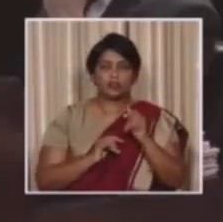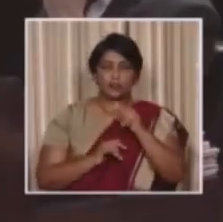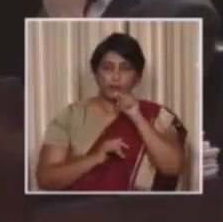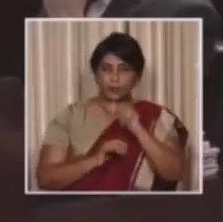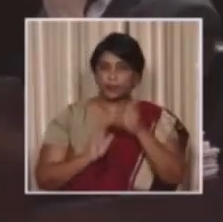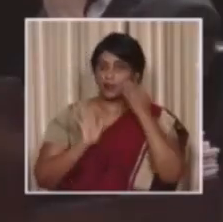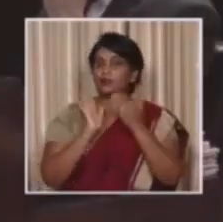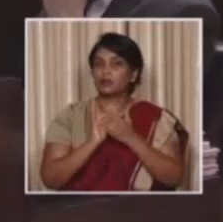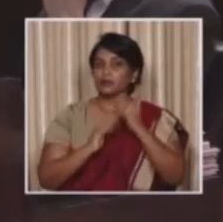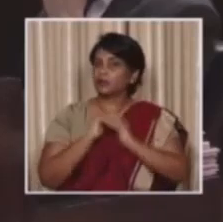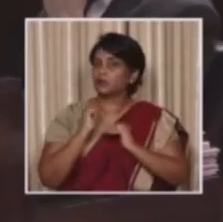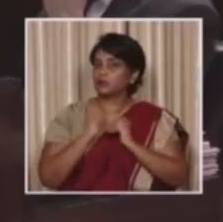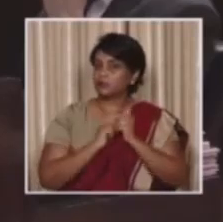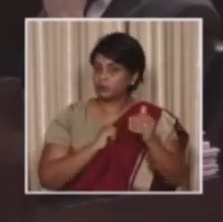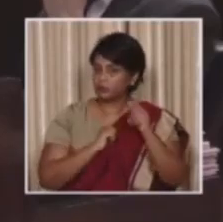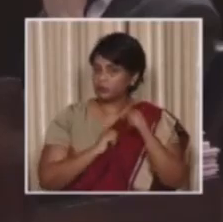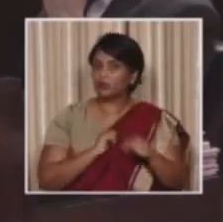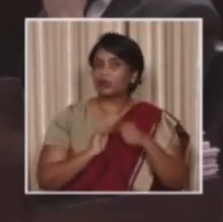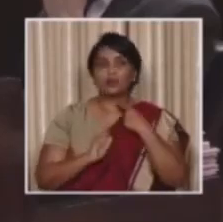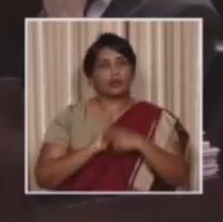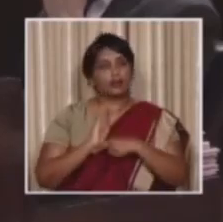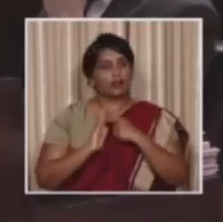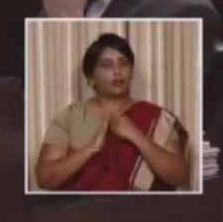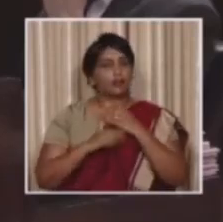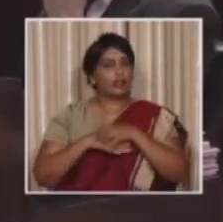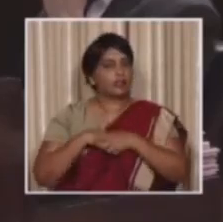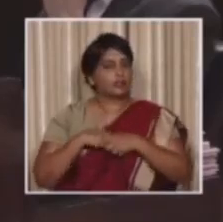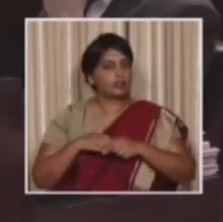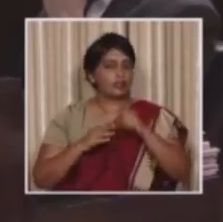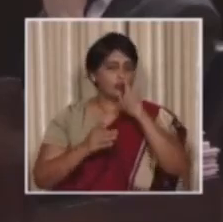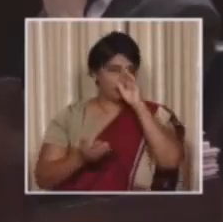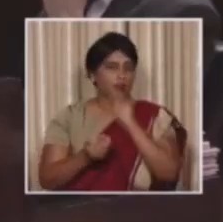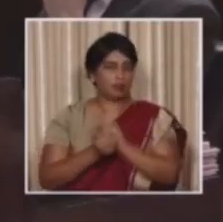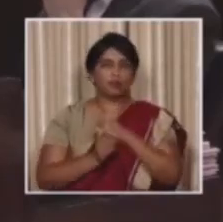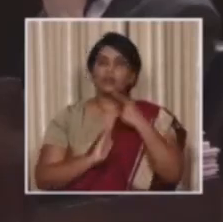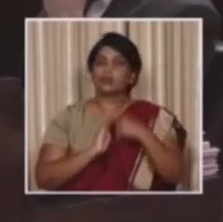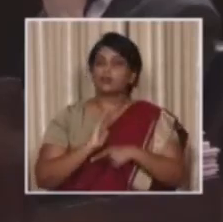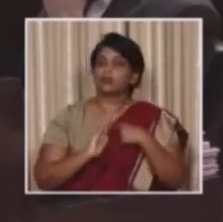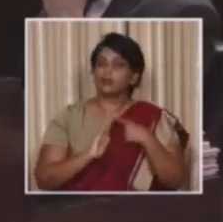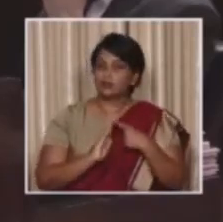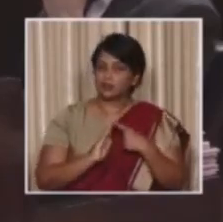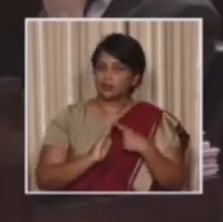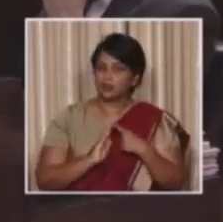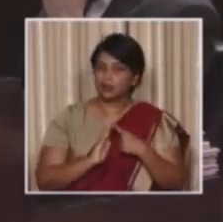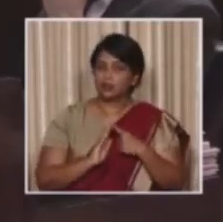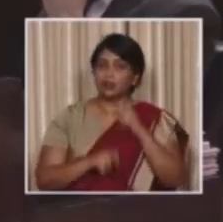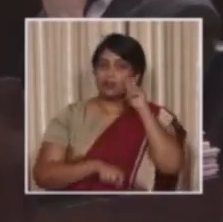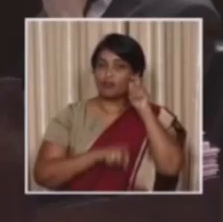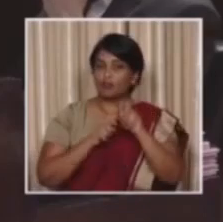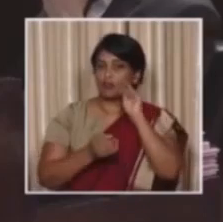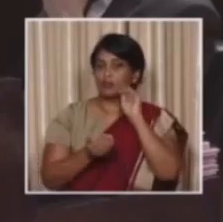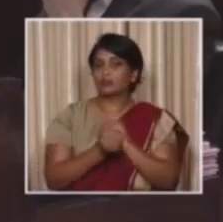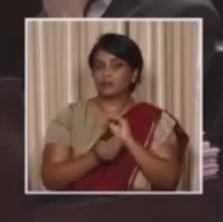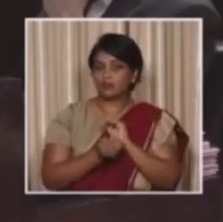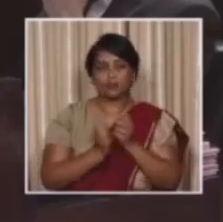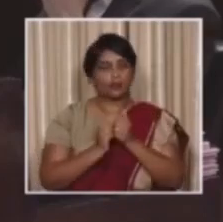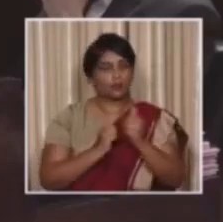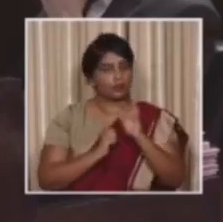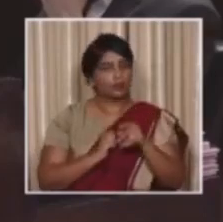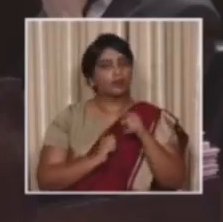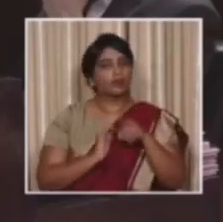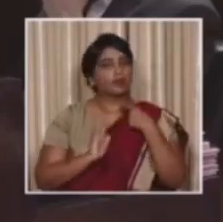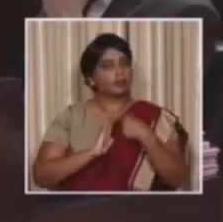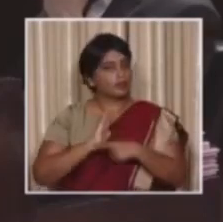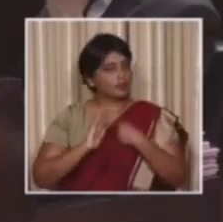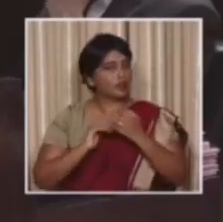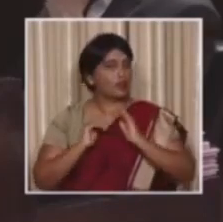மீண்டும் நாடாளுமன்றத்தில் நீதி அமைச்சர் விஜயதாச ராஜபக்சவால் சமர்ப்பிக்கப்பட்டது. திருத்தங்களுடன் குறித்த சட்டம் மூலம் இன்று மீண்டும்